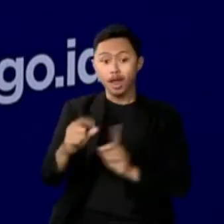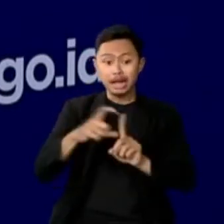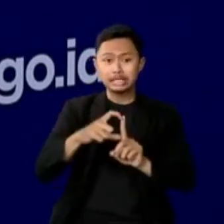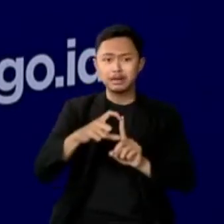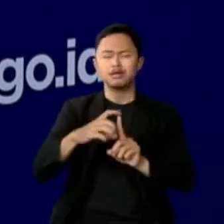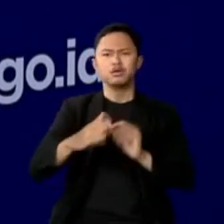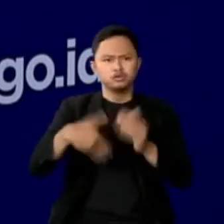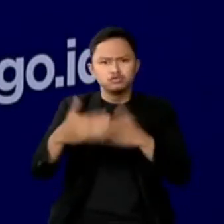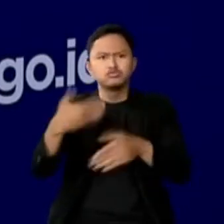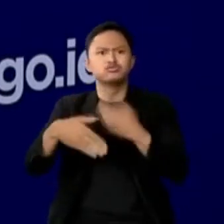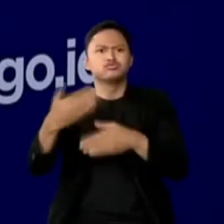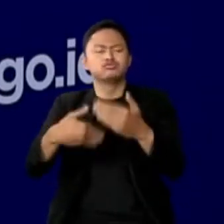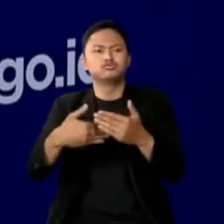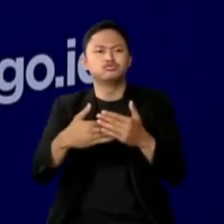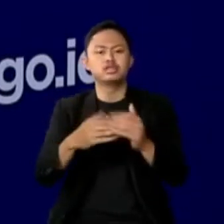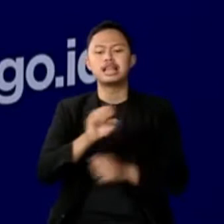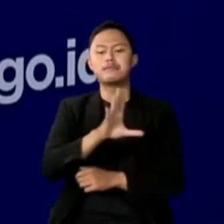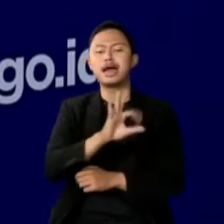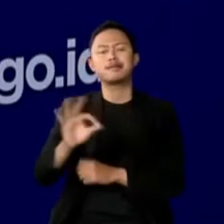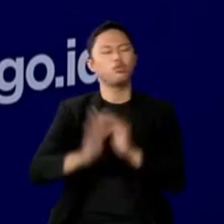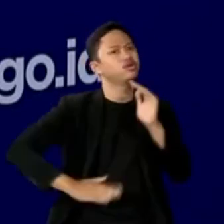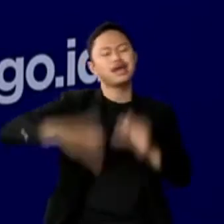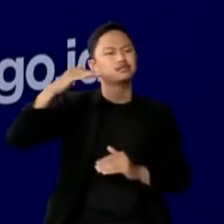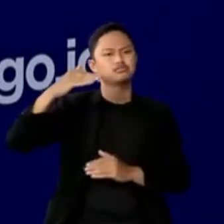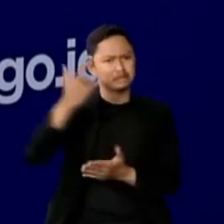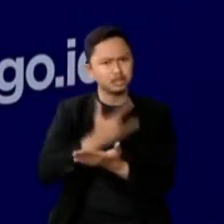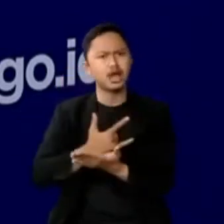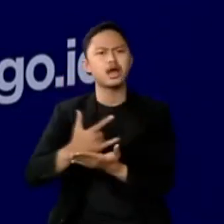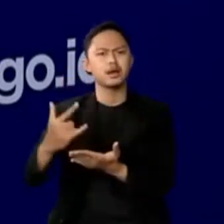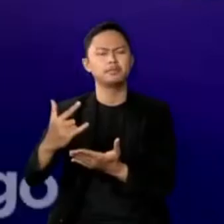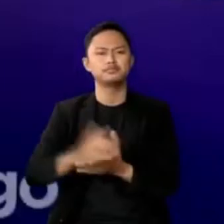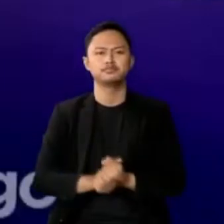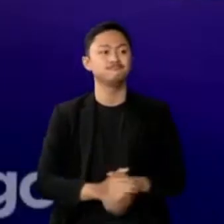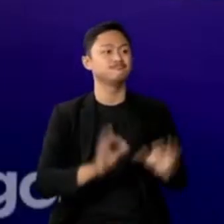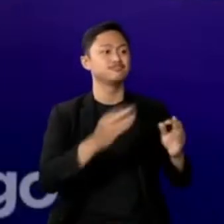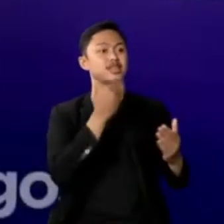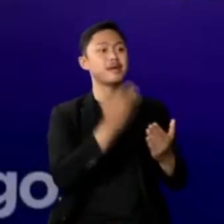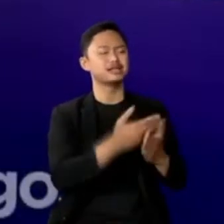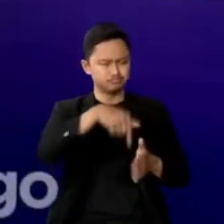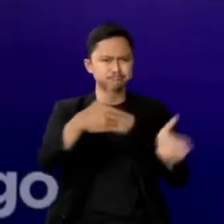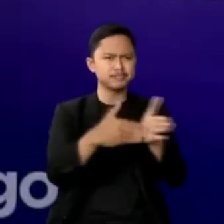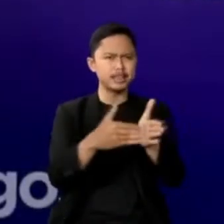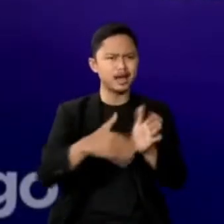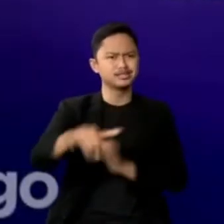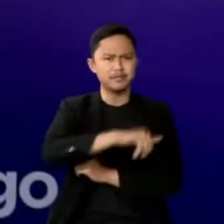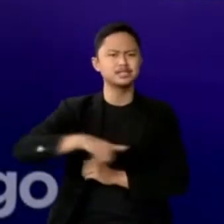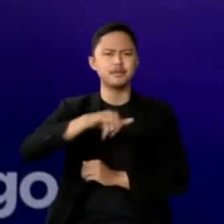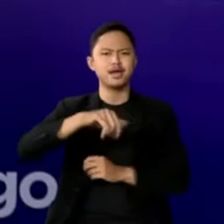justru selalu lebih dari diatas 5000 kasus Ya baik terima kasih Mbak Manda memang ini tantangan kita bersama